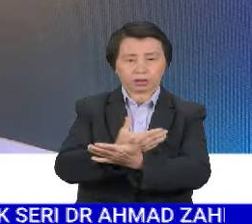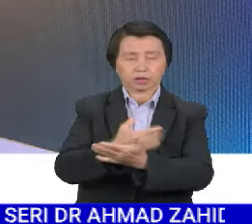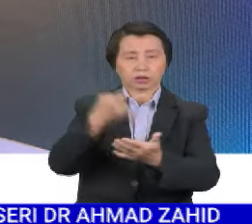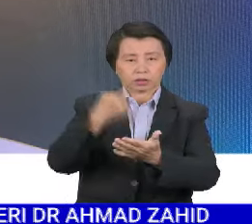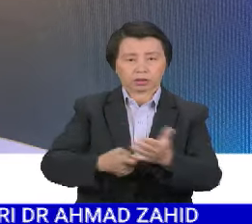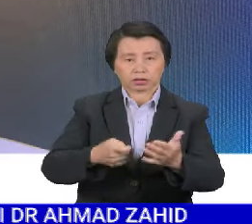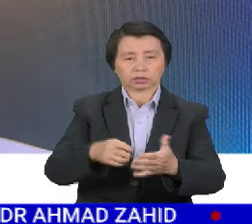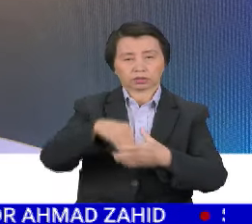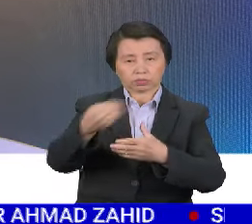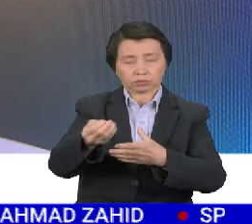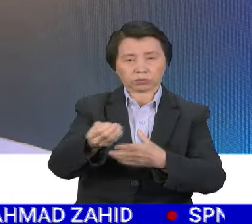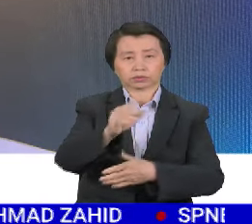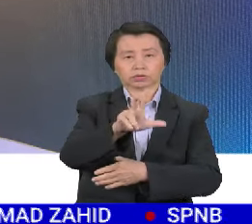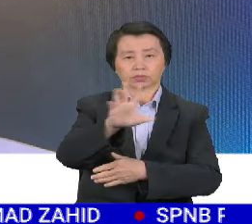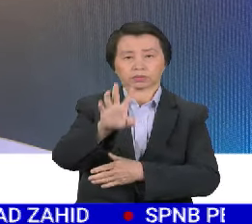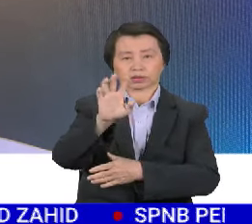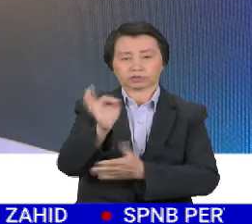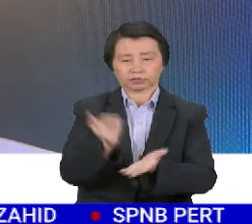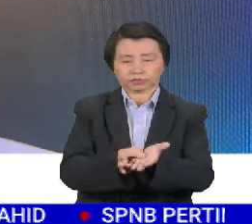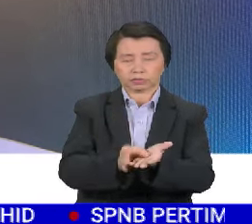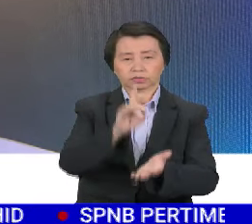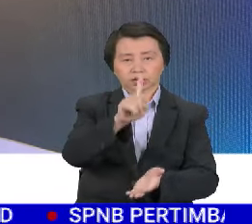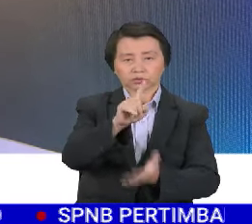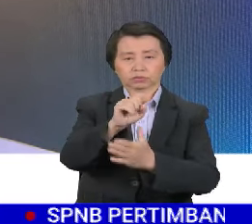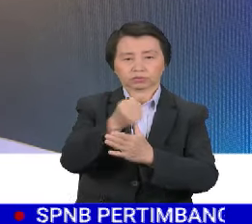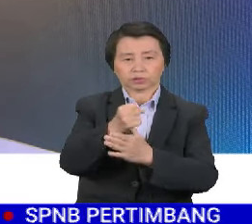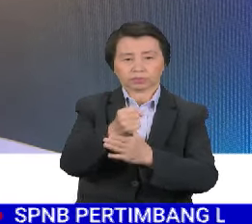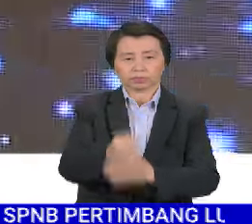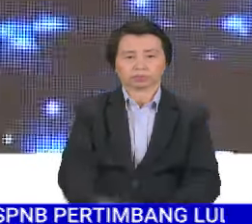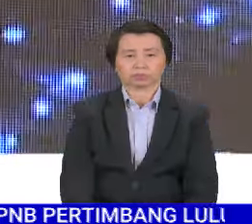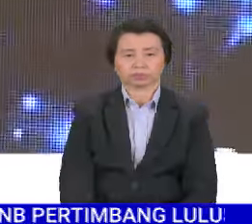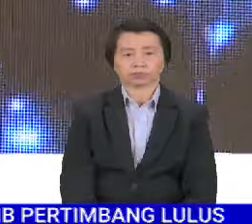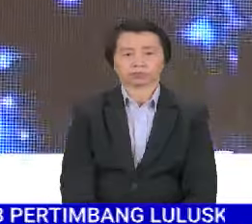pada harga terbitan 34 sen sesaham.